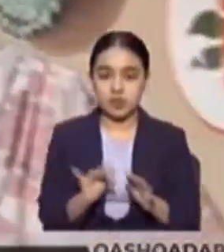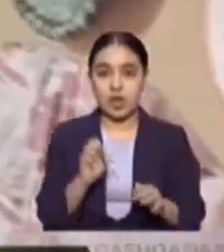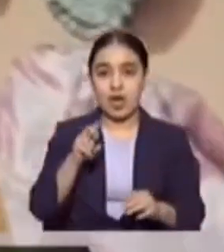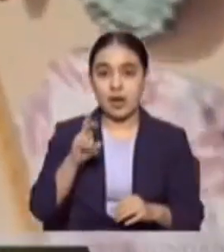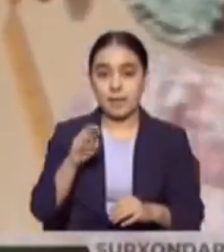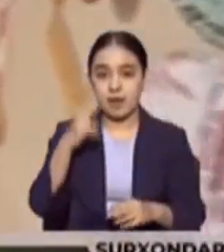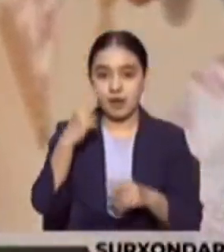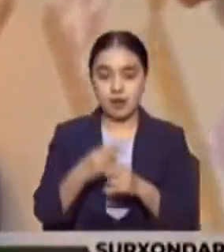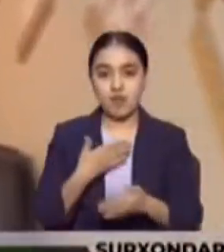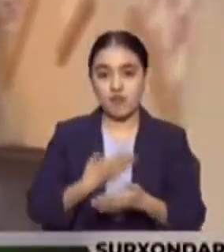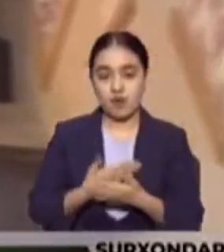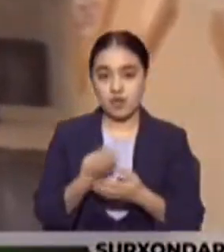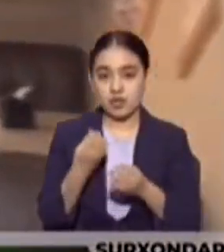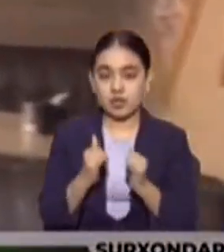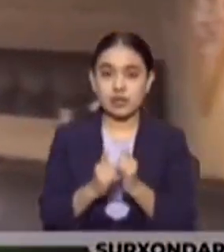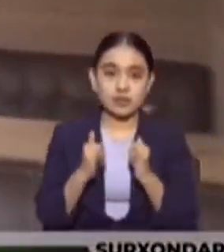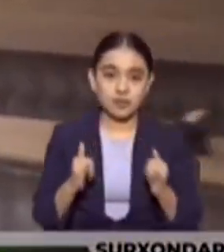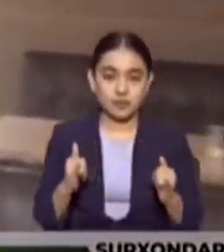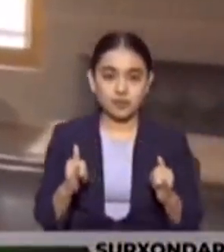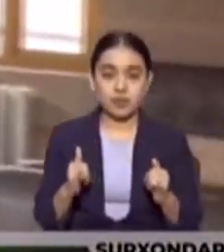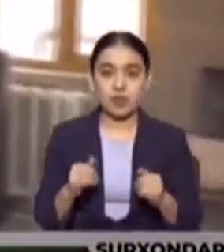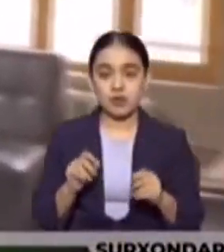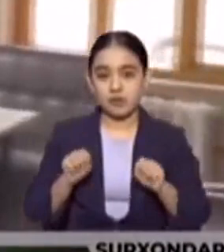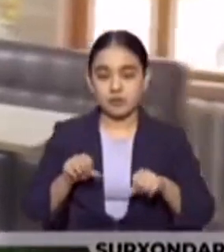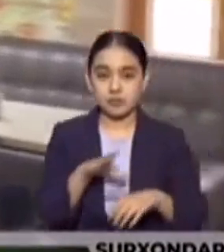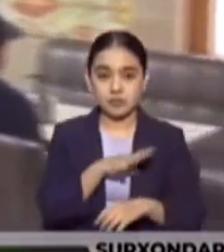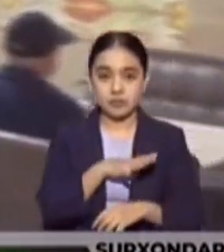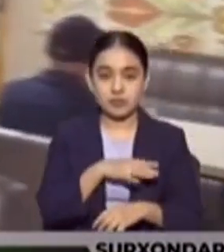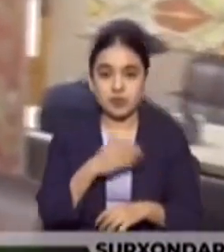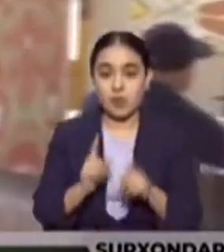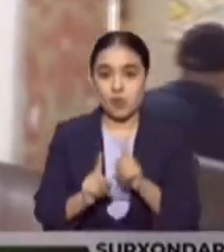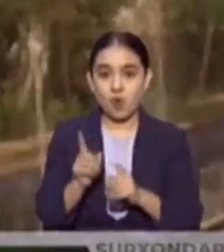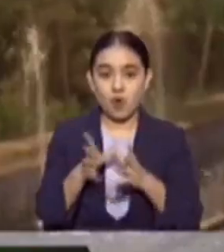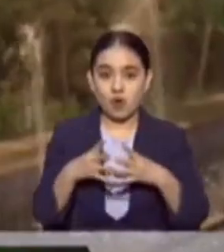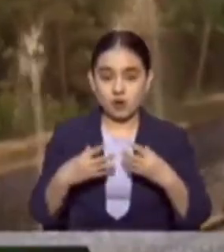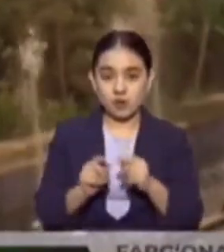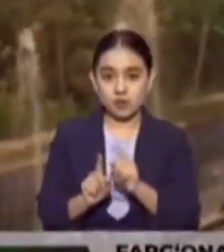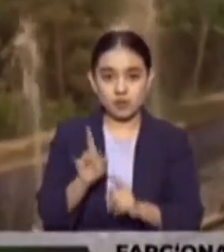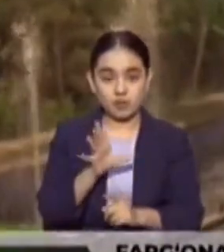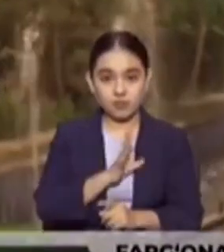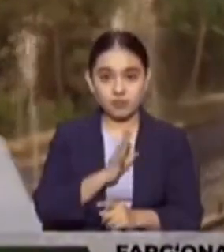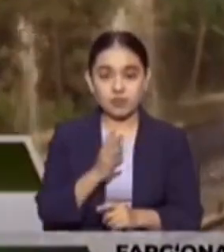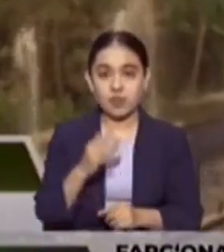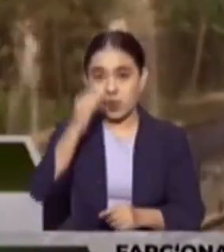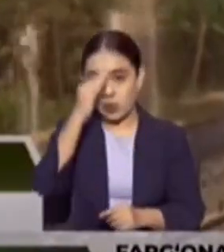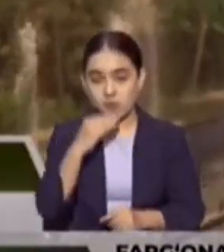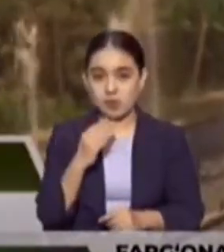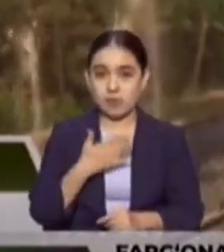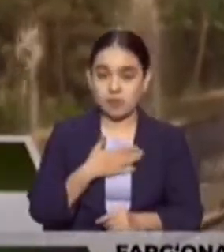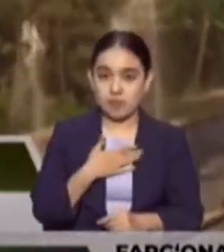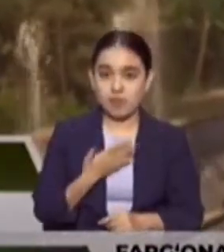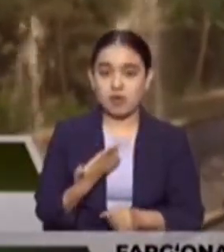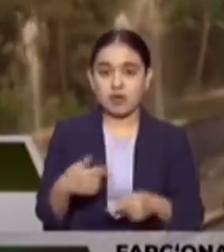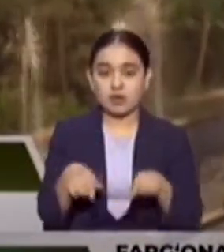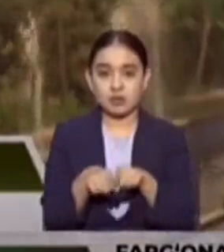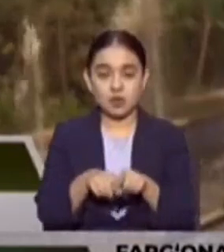Akmal akaga faoliyatini yana kengaytirish uchun turtki bo'ldi. Boshida oilaviy boshlagan biz. Otam, onam, akam,